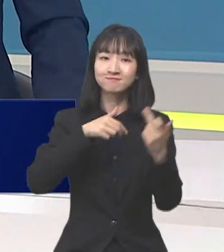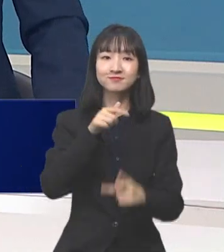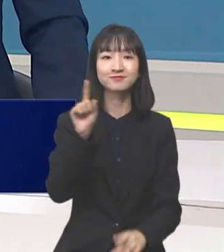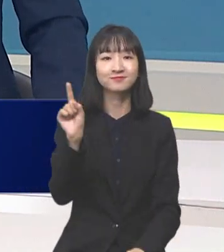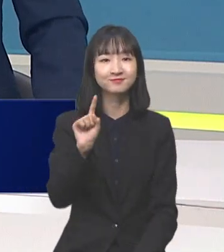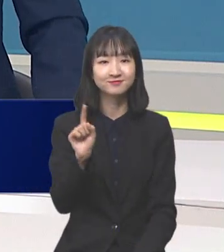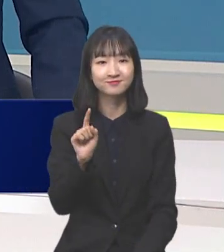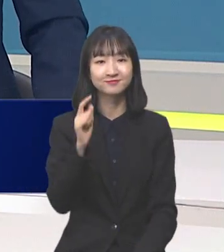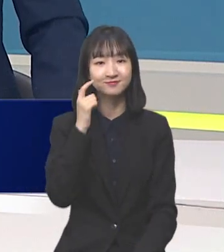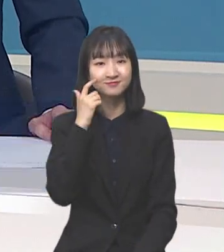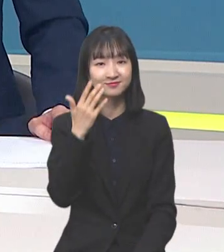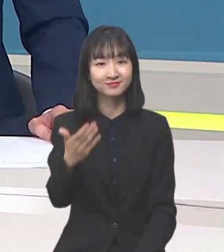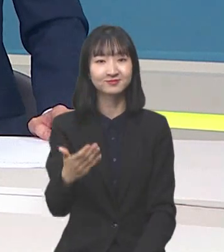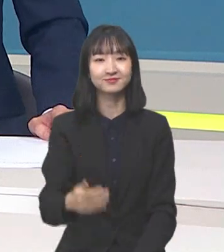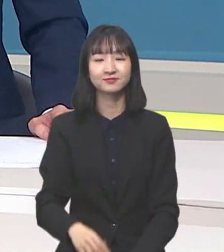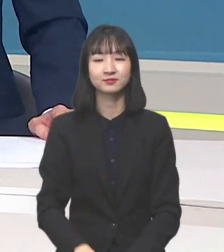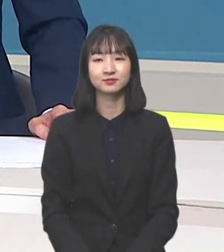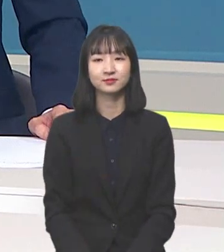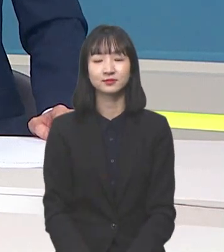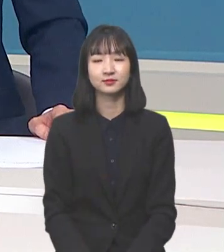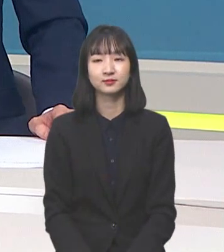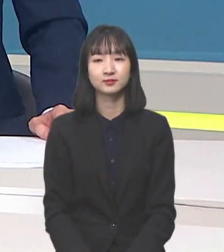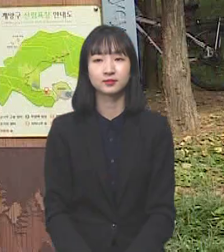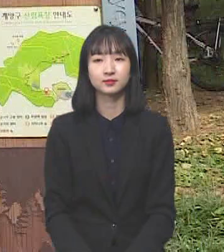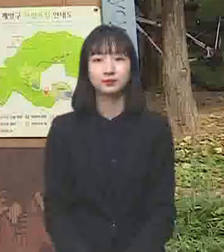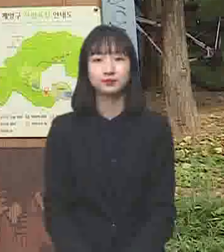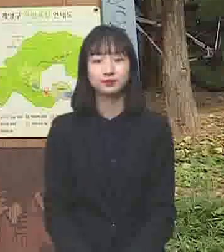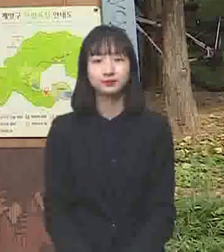세제의 북인천 방송이 저와 기자가 다녀왔습니다